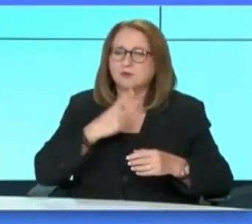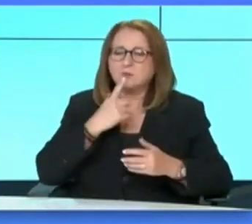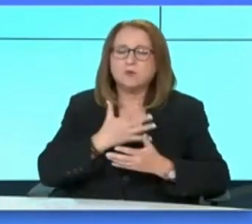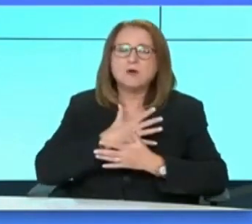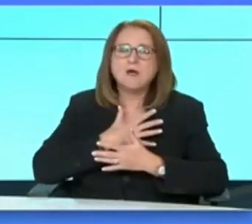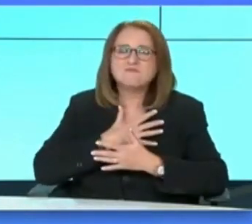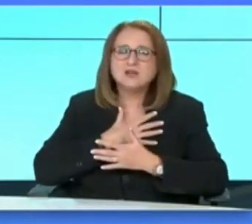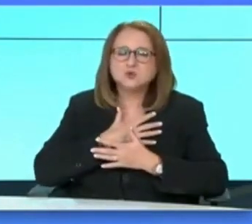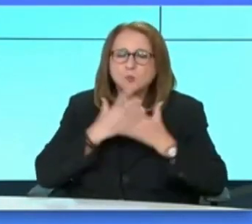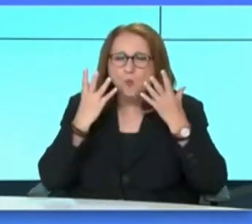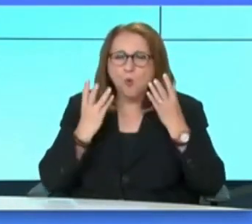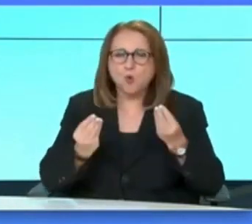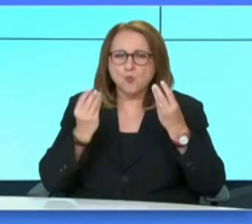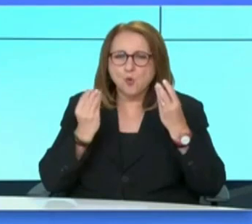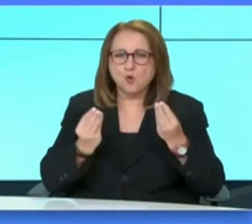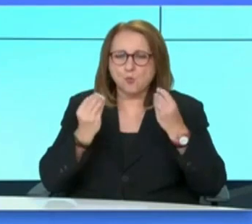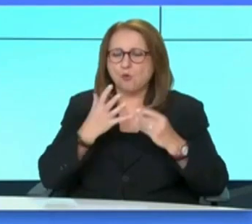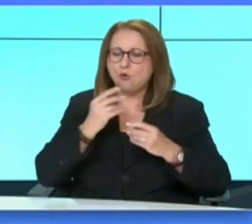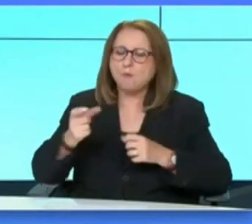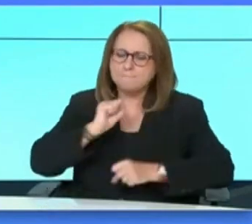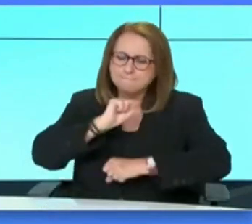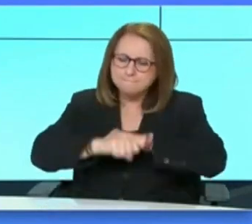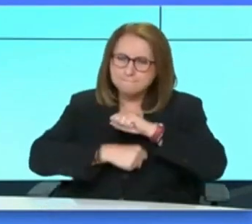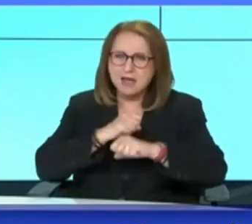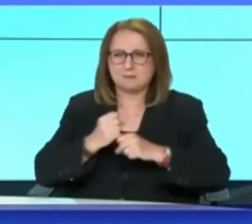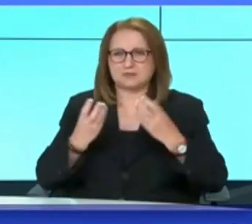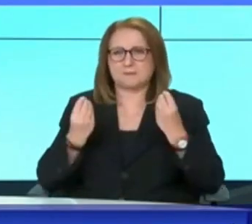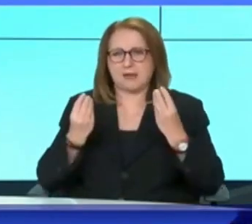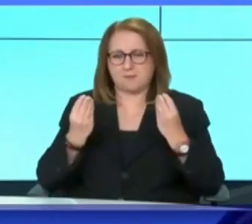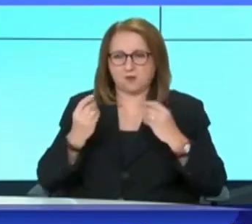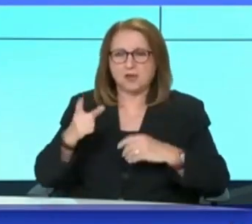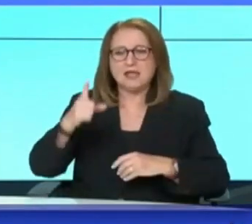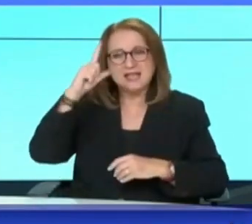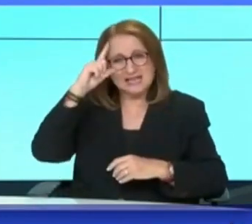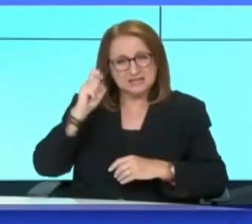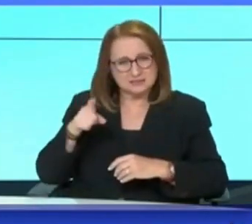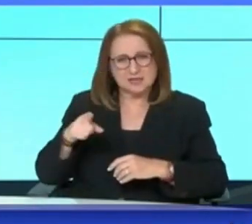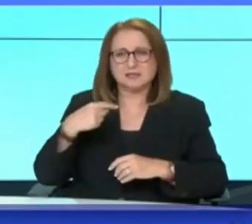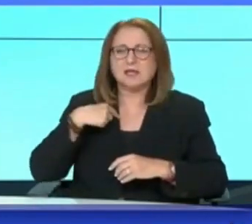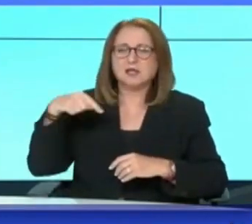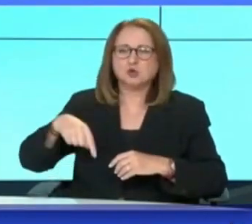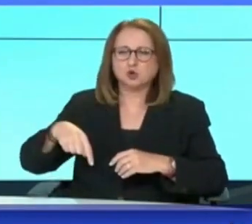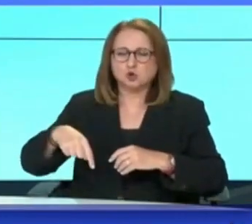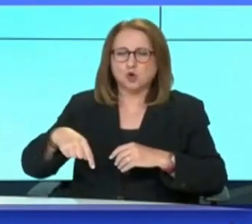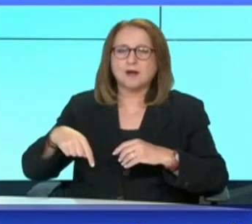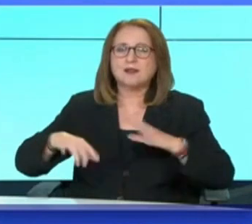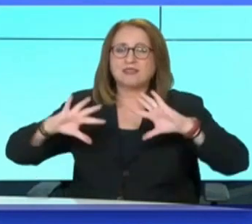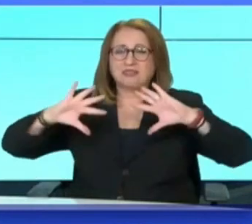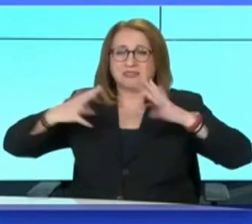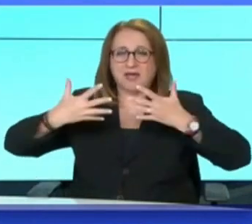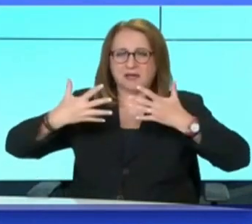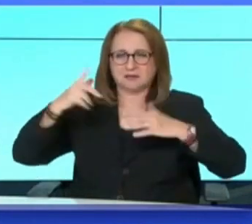τις προσπάθειες που κατέβαλαν. Όπως ξέρετε, βρισκόμαστε ήδη στην δέκατη